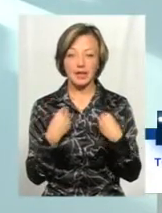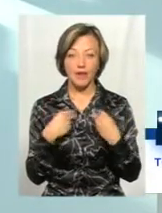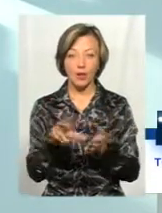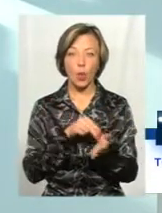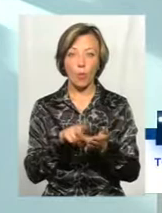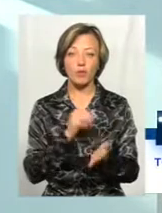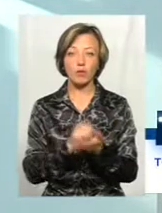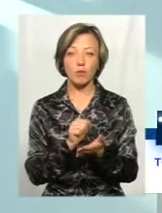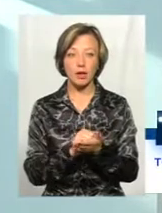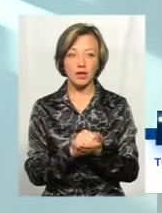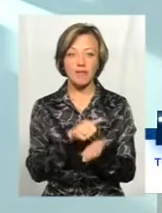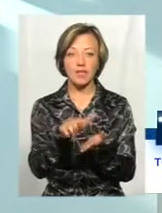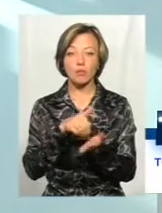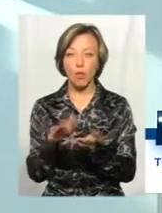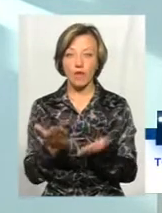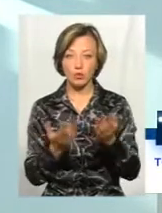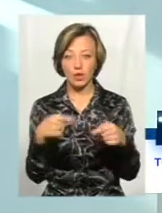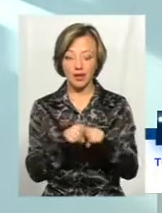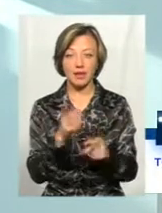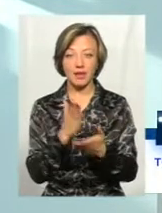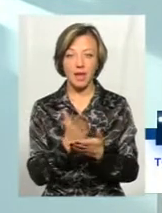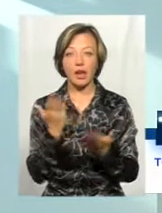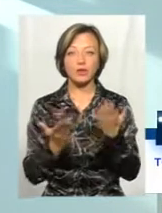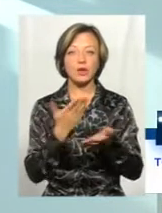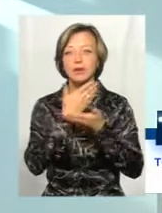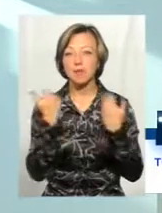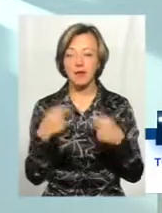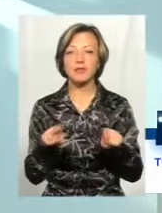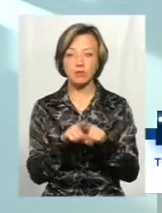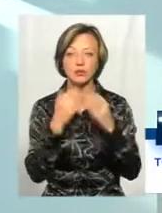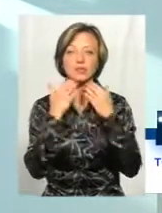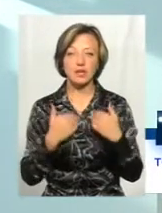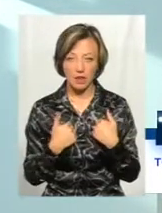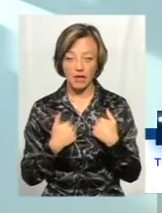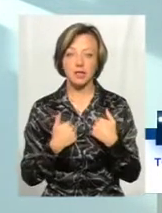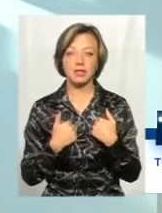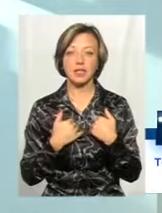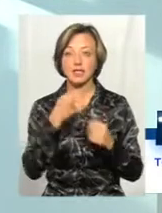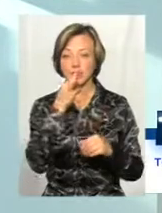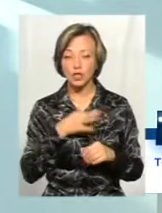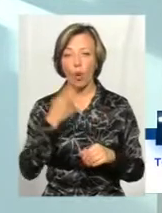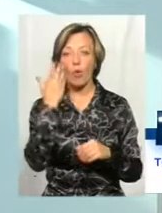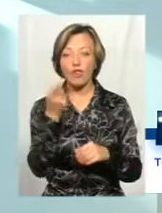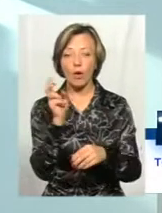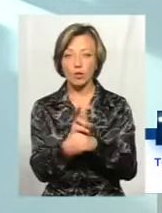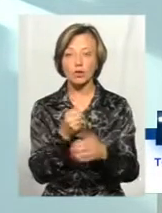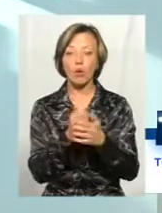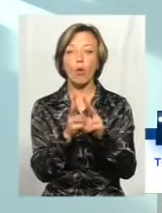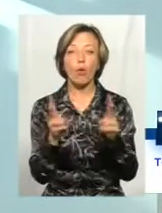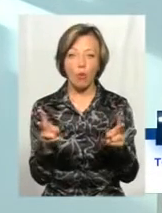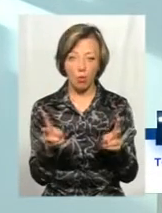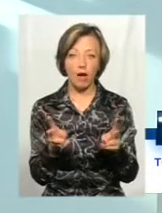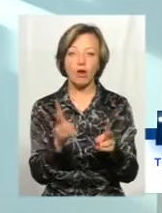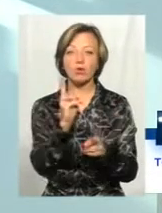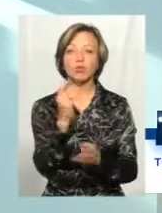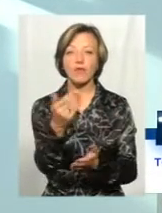копії документів відмов, якщо вони такі є. Навіть якщо немає, все одно зверніться і скажіть, коли ви ходили, до кого,